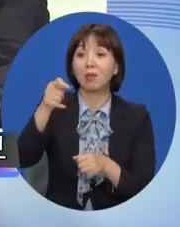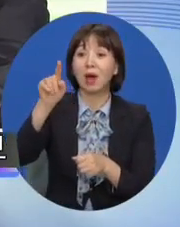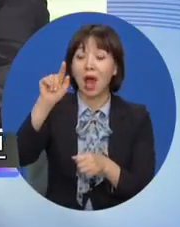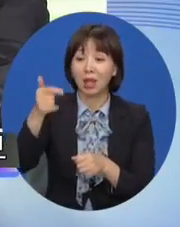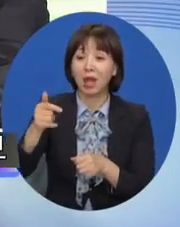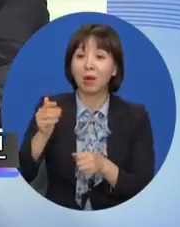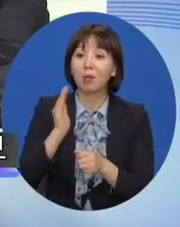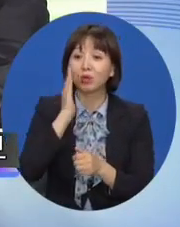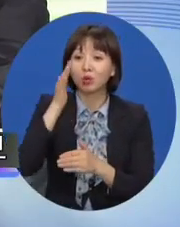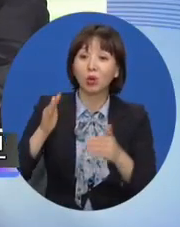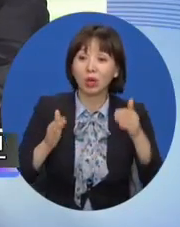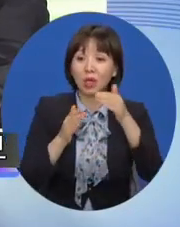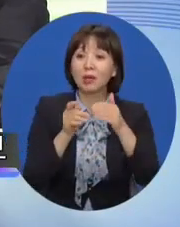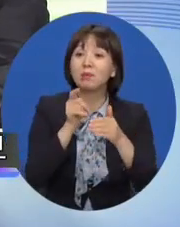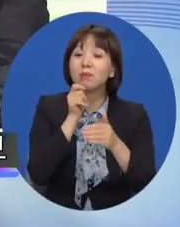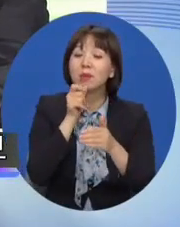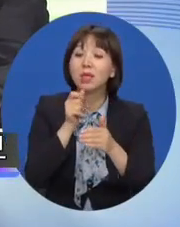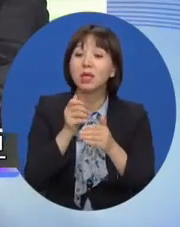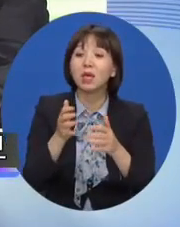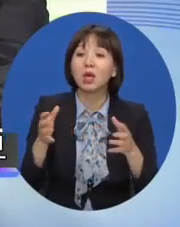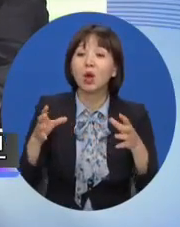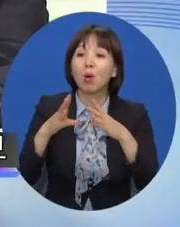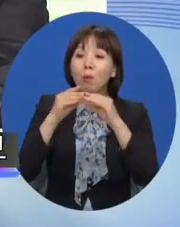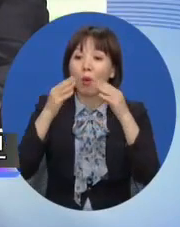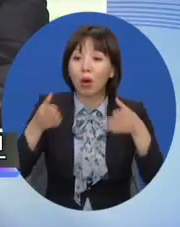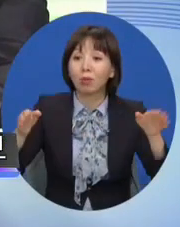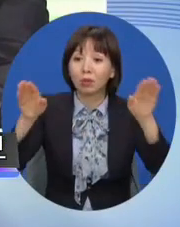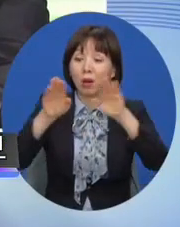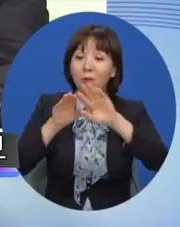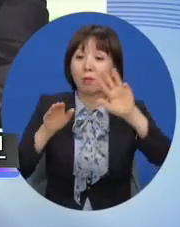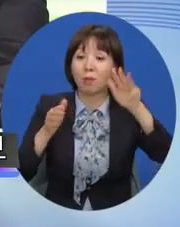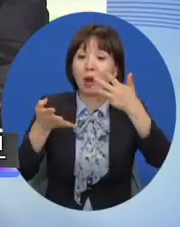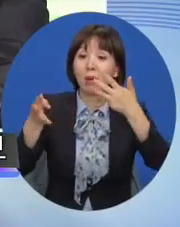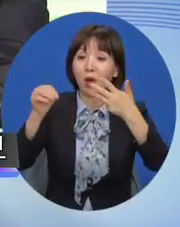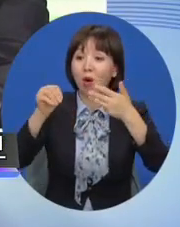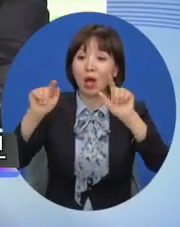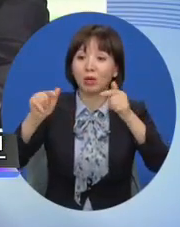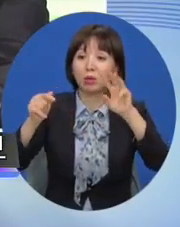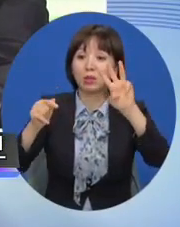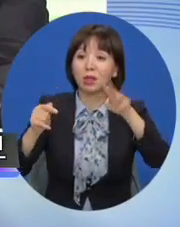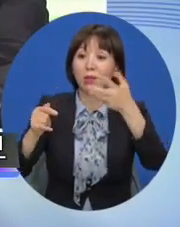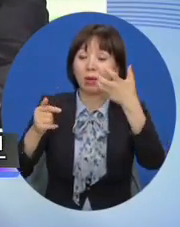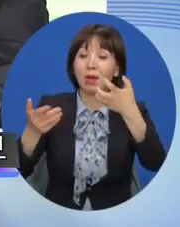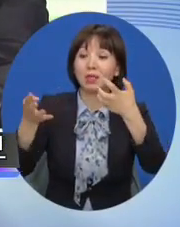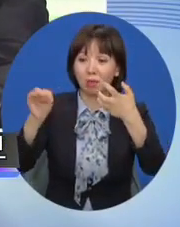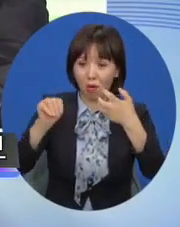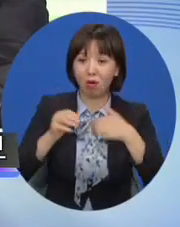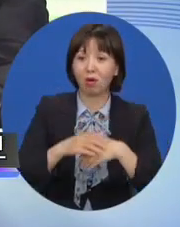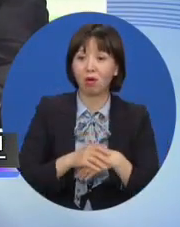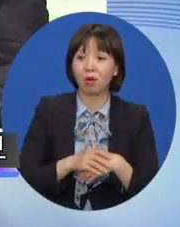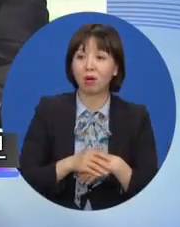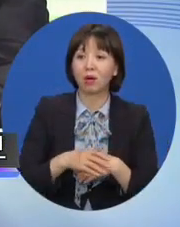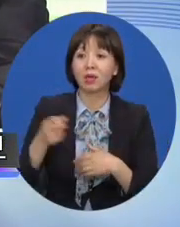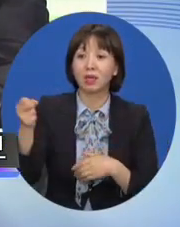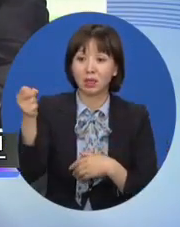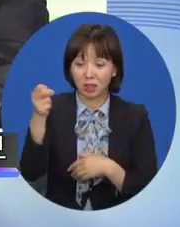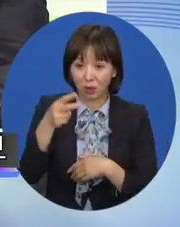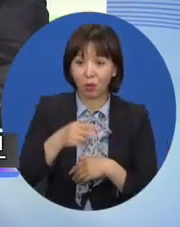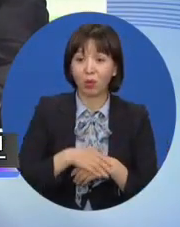초록길이라든가 미니복합타운이라 미니복합타운도 액수가 800억이 아니고 380억입니다. 아, 1차 다시 예, 시험 그리고 아닙니까? 2차